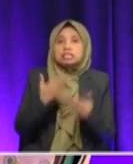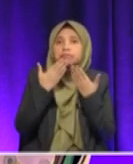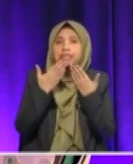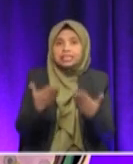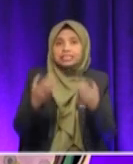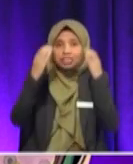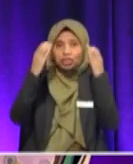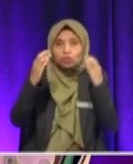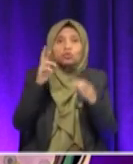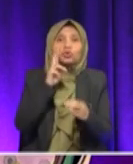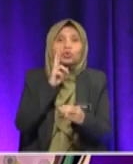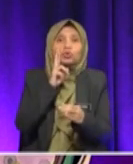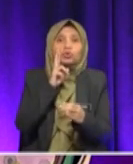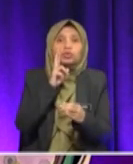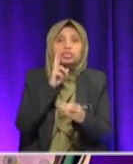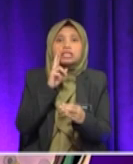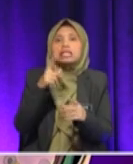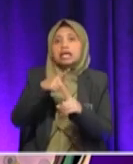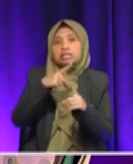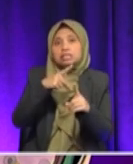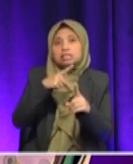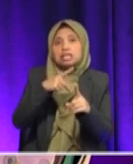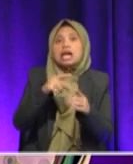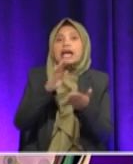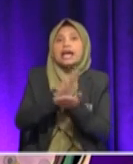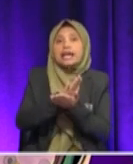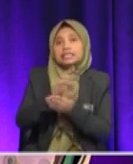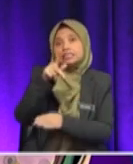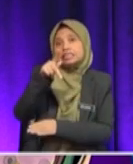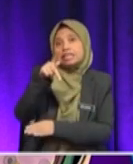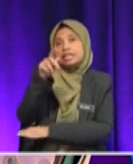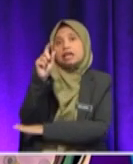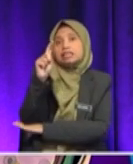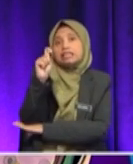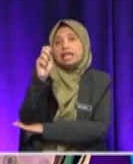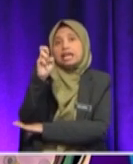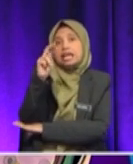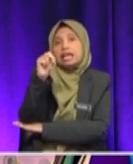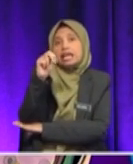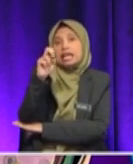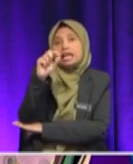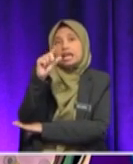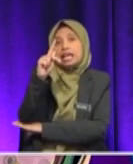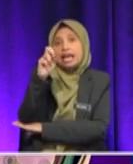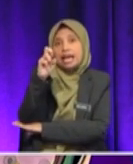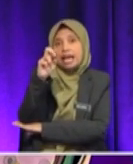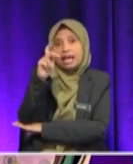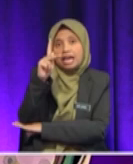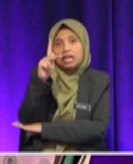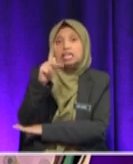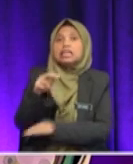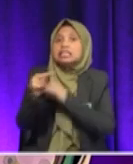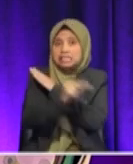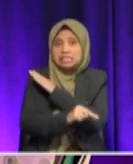cuma kasih Cikgu hrus Yan Yi daripada dari sekolah SD Tinky batu Kiki negeri sembilan dan juga tidak tidak lupa